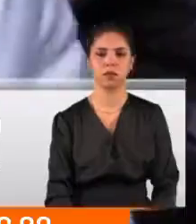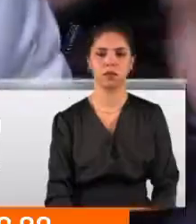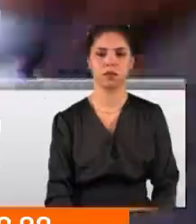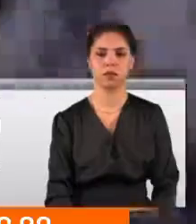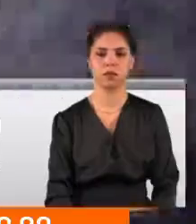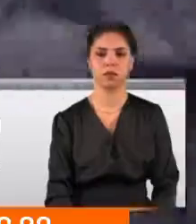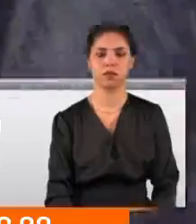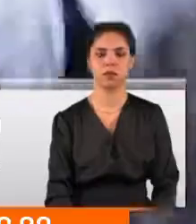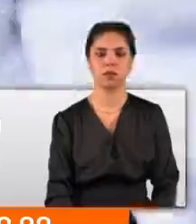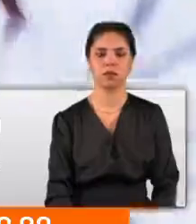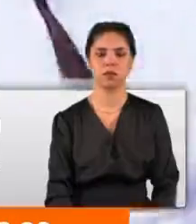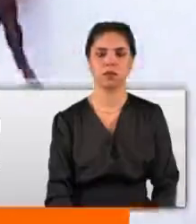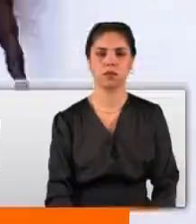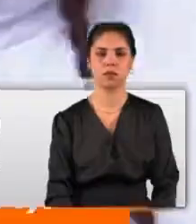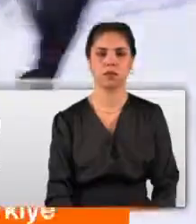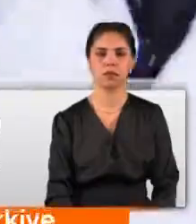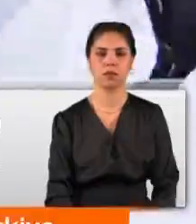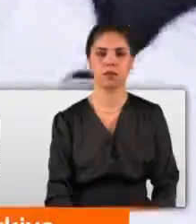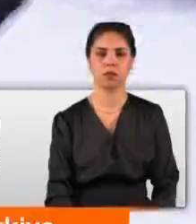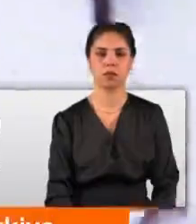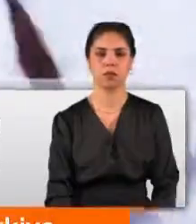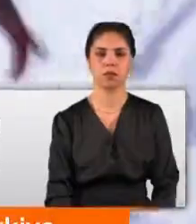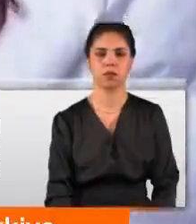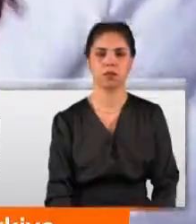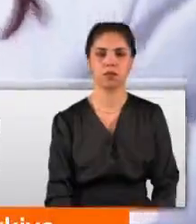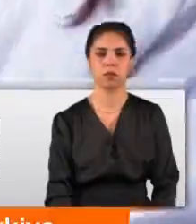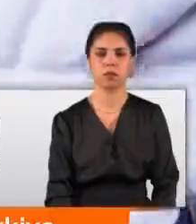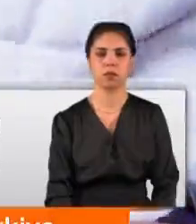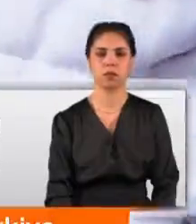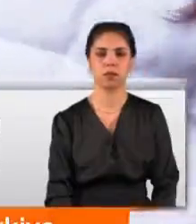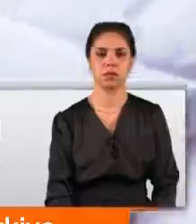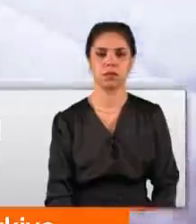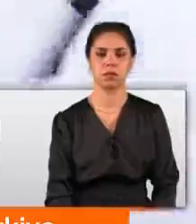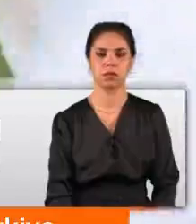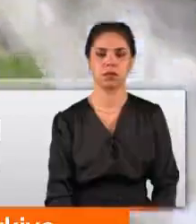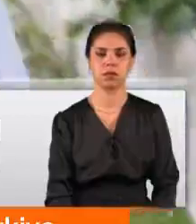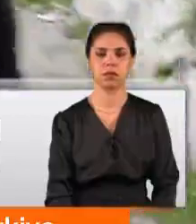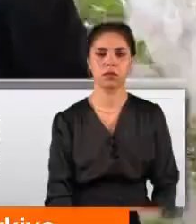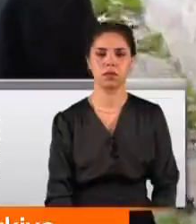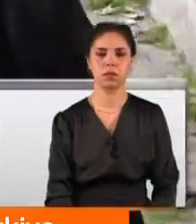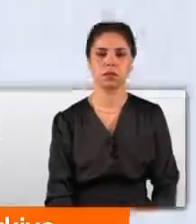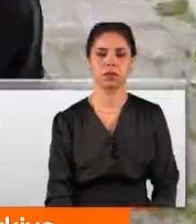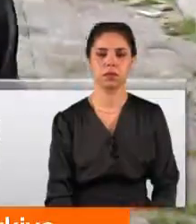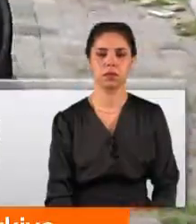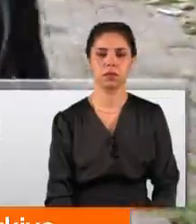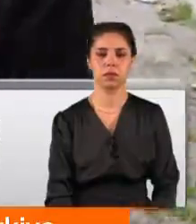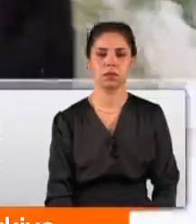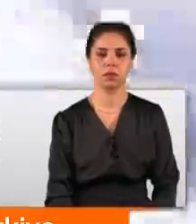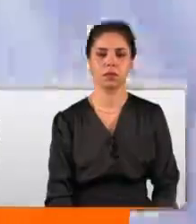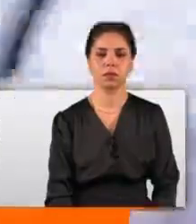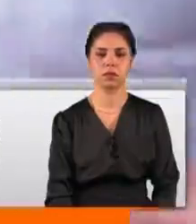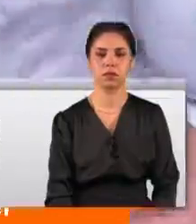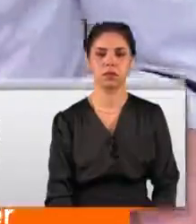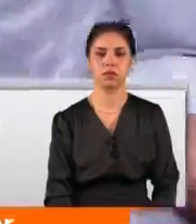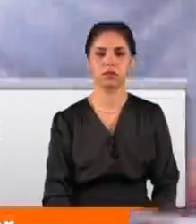gidelim bakın. Beraber. Bile bile burada yalan tamam, konuşuyor. Tamam, karotlar ya. Burada bakın. Bir dakika. Tamam diyor. Bir dakika. Riskli